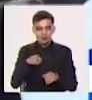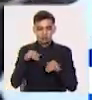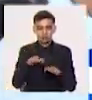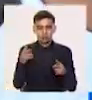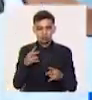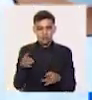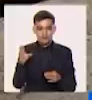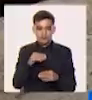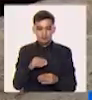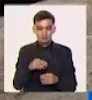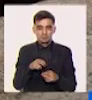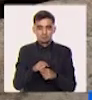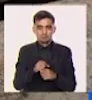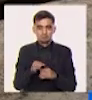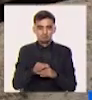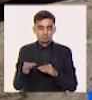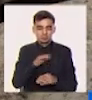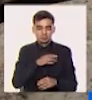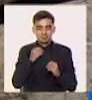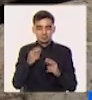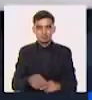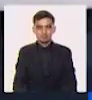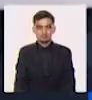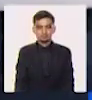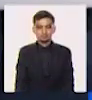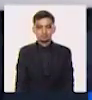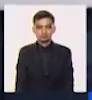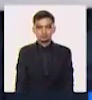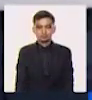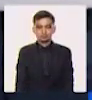шетке сырып отыр. Мақсат Жақсыбайұлы, Ақтөре Ақбердиев, Информбюро, Түркістан облысы.